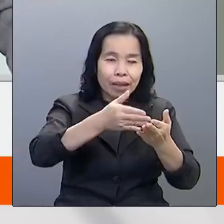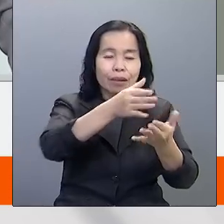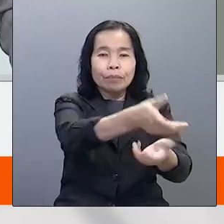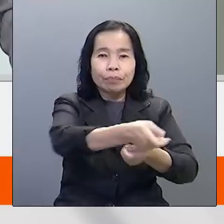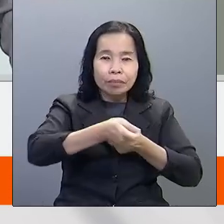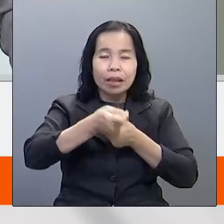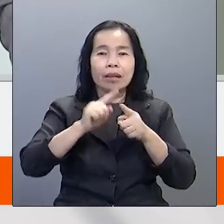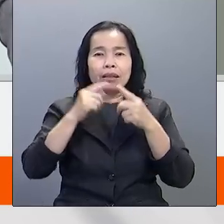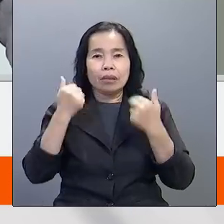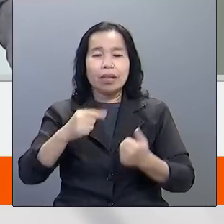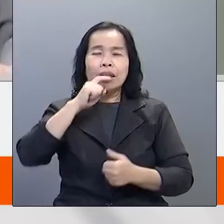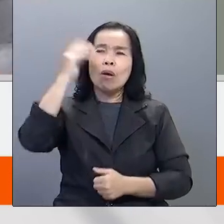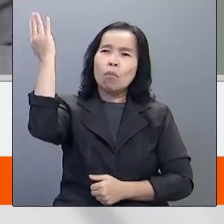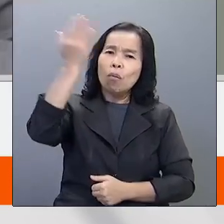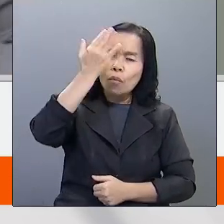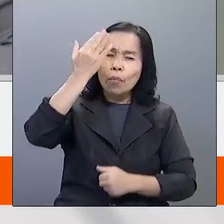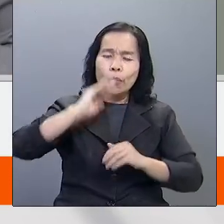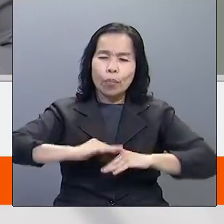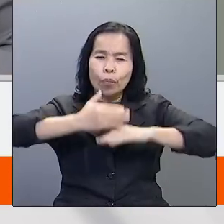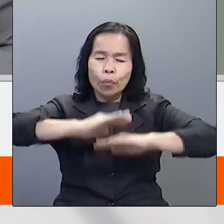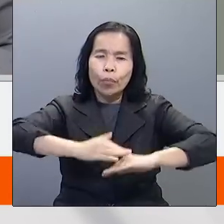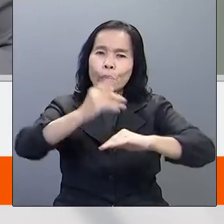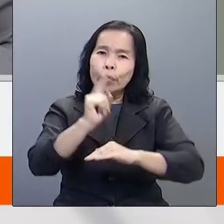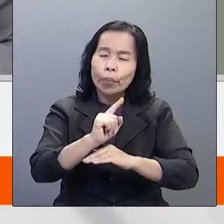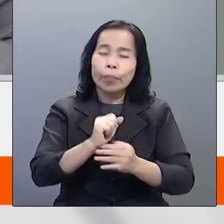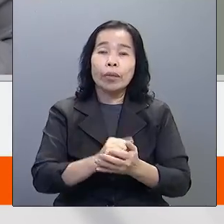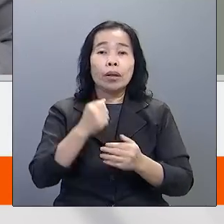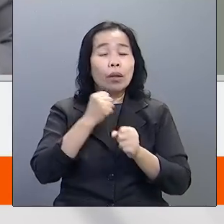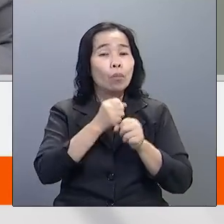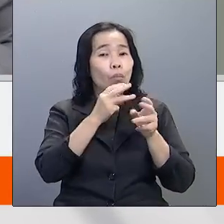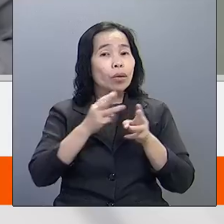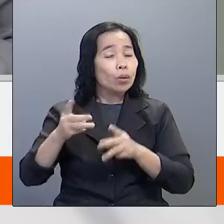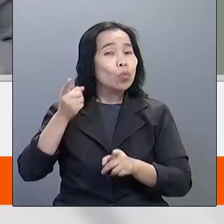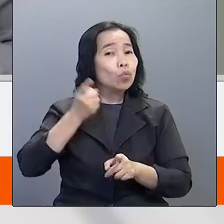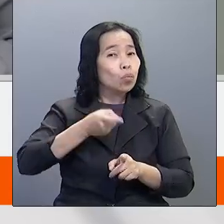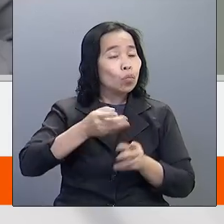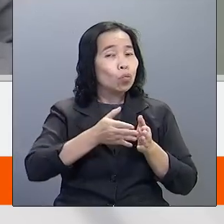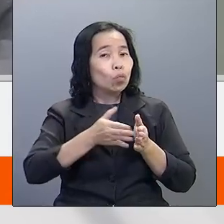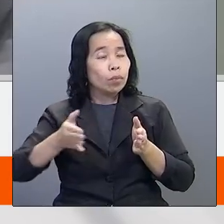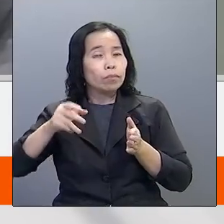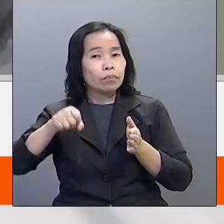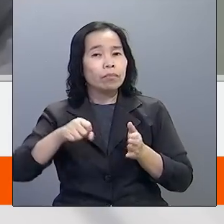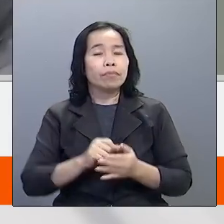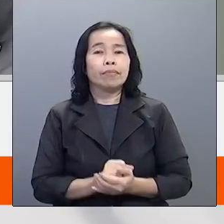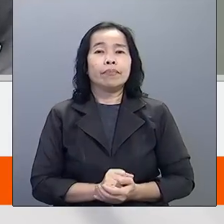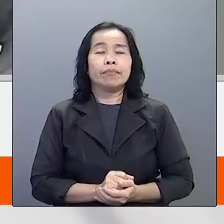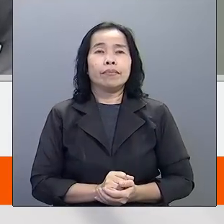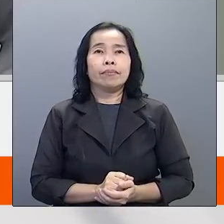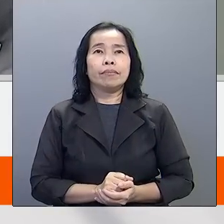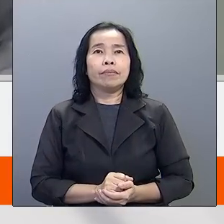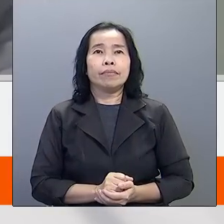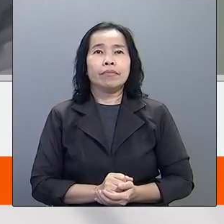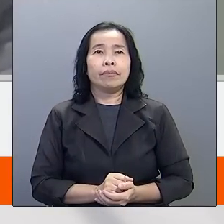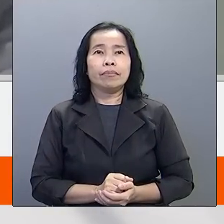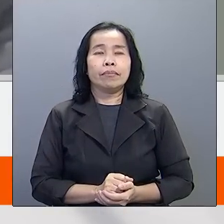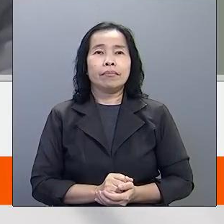ในวันนี้สภาพคลื่นลมเป็นอย่างไรบ้างคะจะยังคงใช้วิธีการเช่นนี้ในการลาดตระเวนใช่ไหมคะ ใช่ครับ